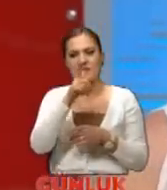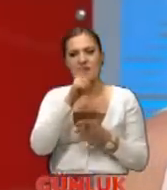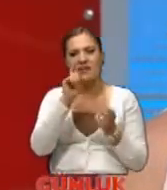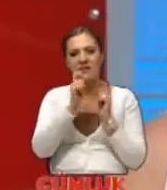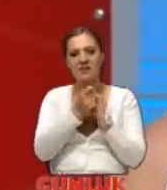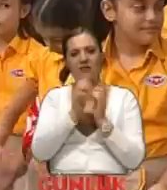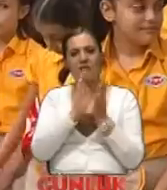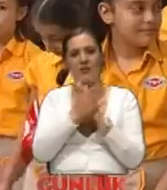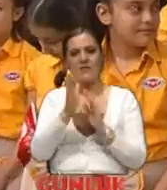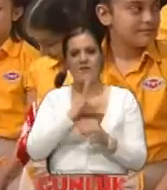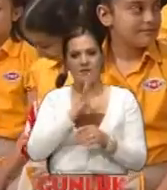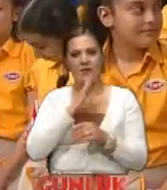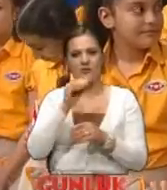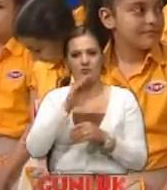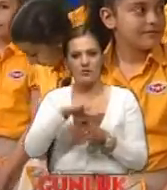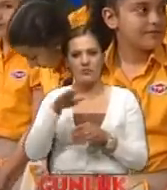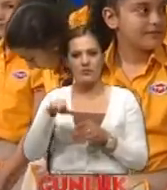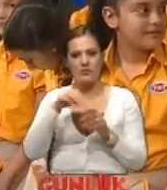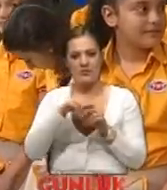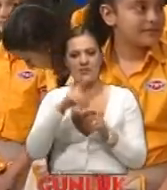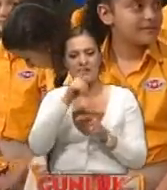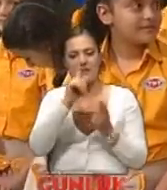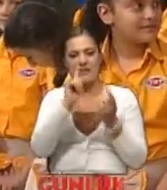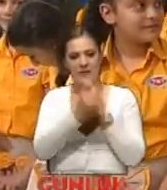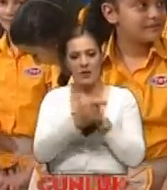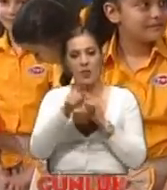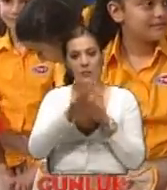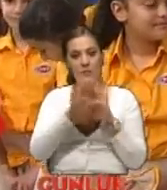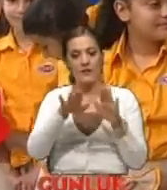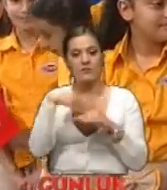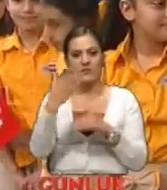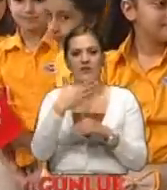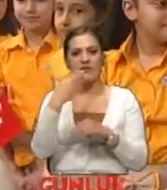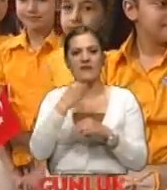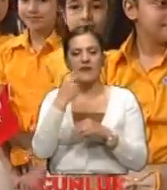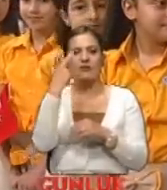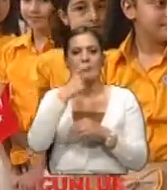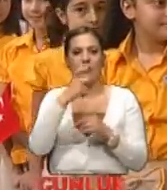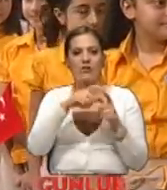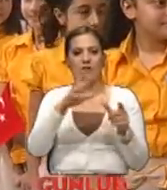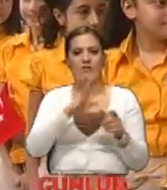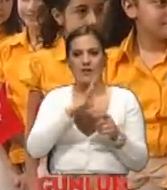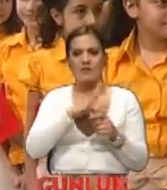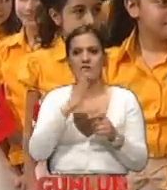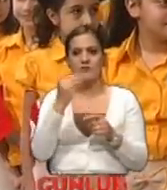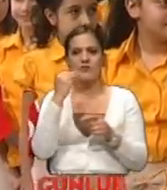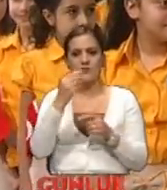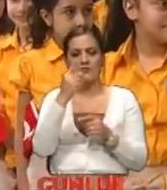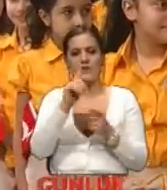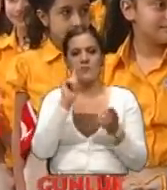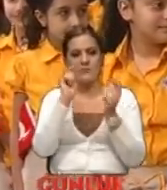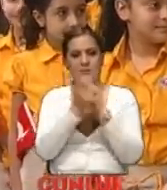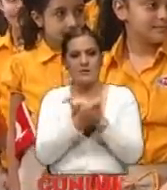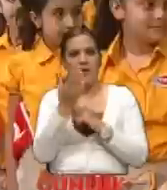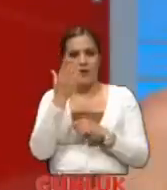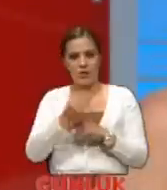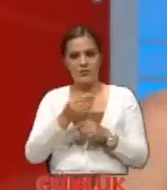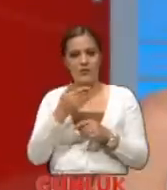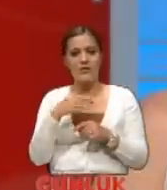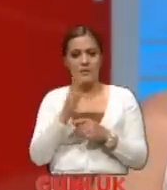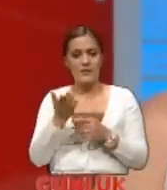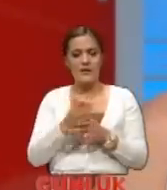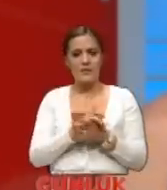değişim dönemleri var biliyorsunuz çocukların, mutasyon dönemleri. Onu tamamladıktan sonra gençlik korolarımız hakikaten var. Hakikaten çok güzel bir mutasyona uğruyorlar. Evet.